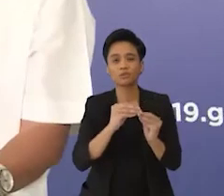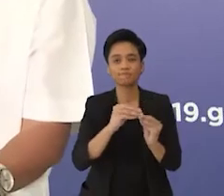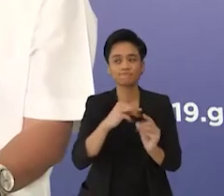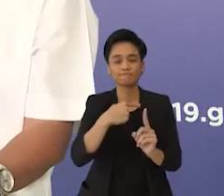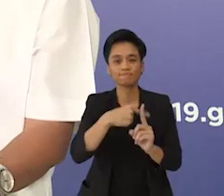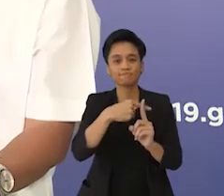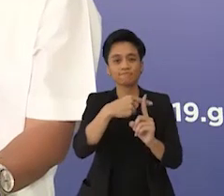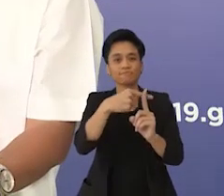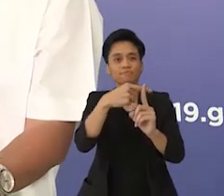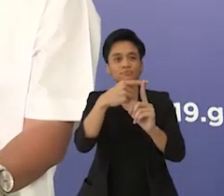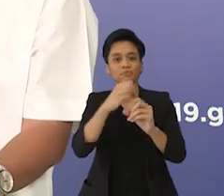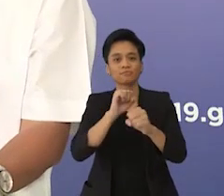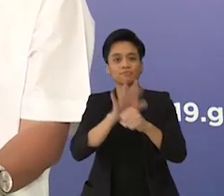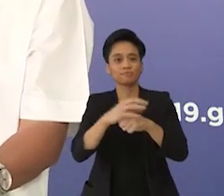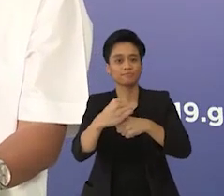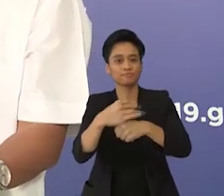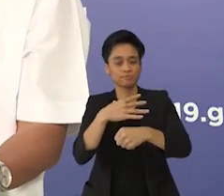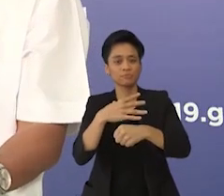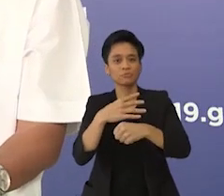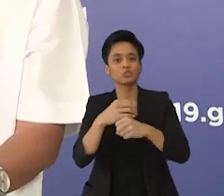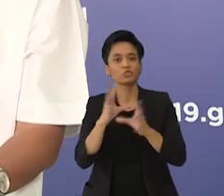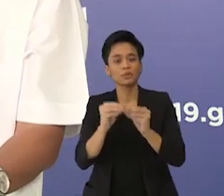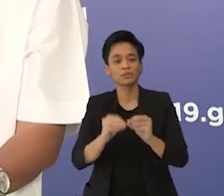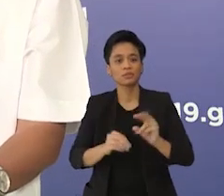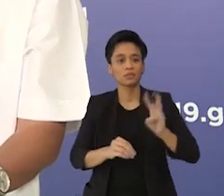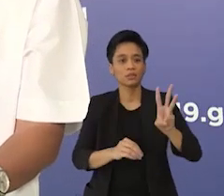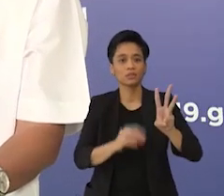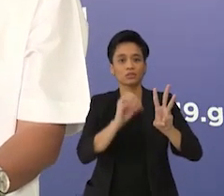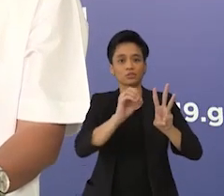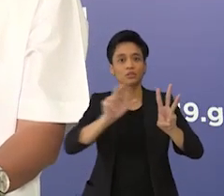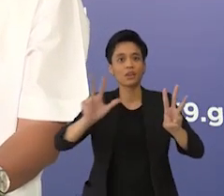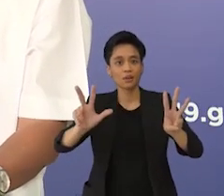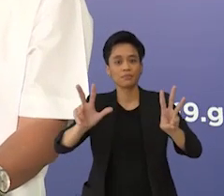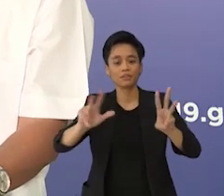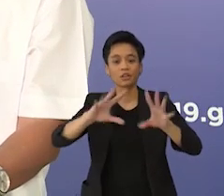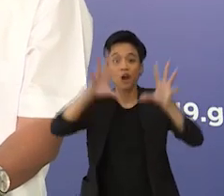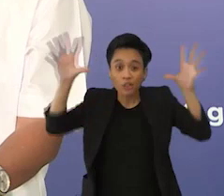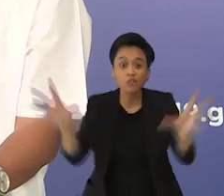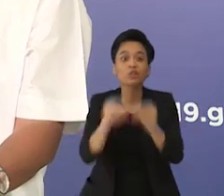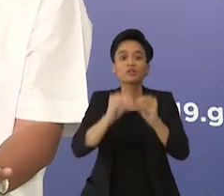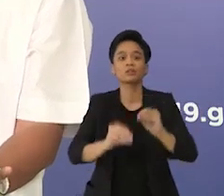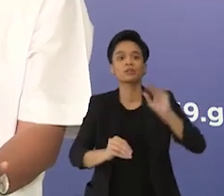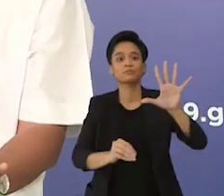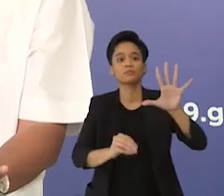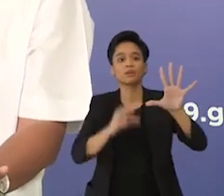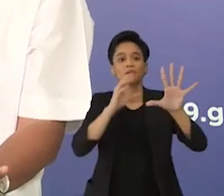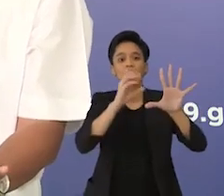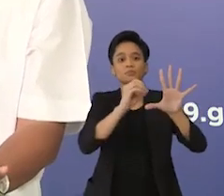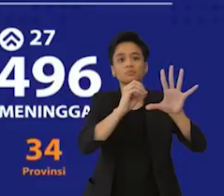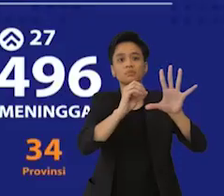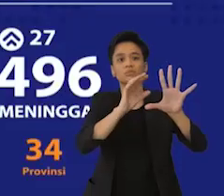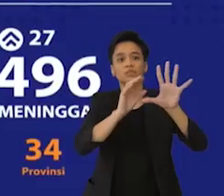penambahan kasus positif sebanyak 380 orang sehingga total menjadi 5516